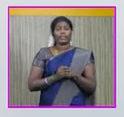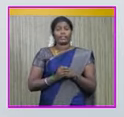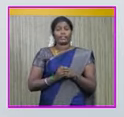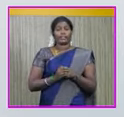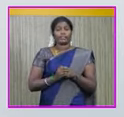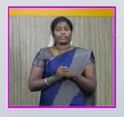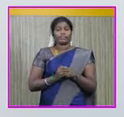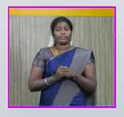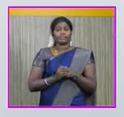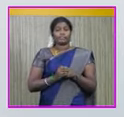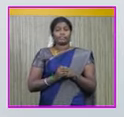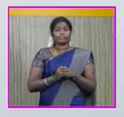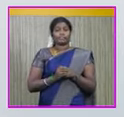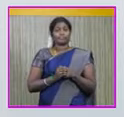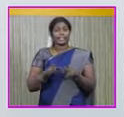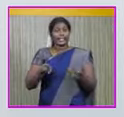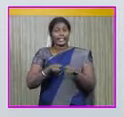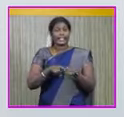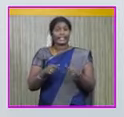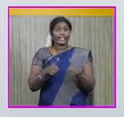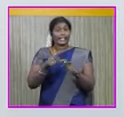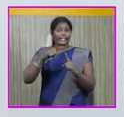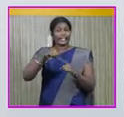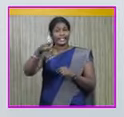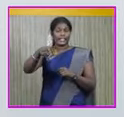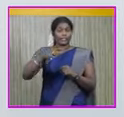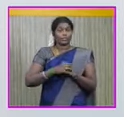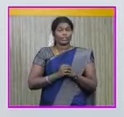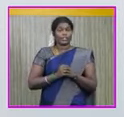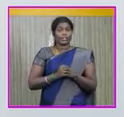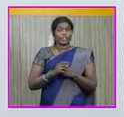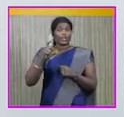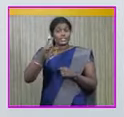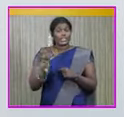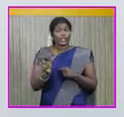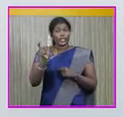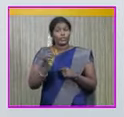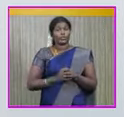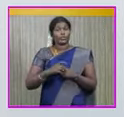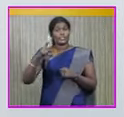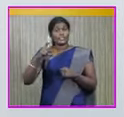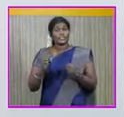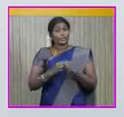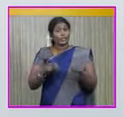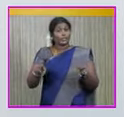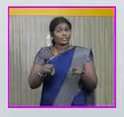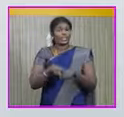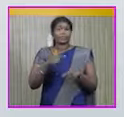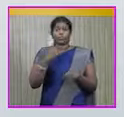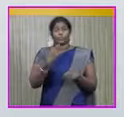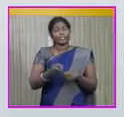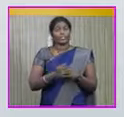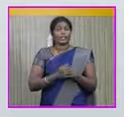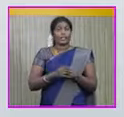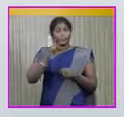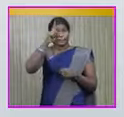அந்த பேரலல், அதாவது இணை ஏடி அப்படின்னு கொடுத்துட்டாங்க. சியூவும் சிபியும் சமம் அப்படின்னு சொல்லிட்டாங்க. மேலே இருக்கிற அந்த